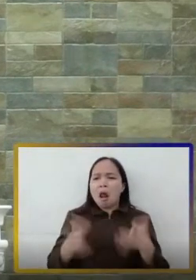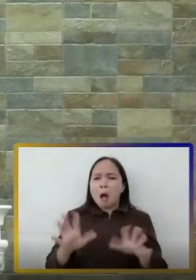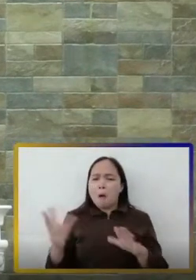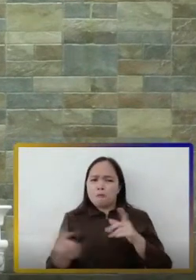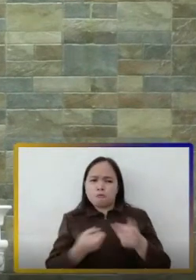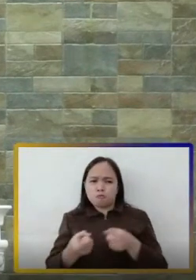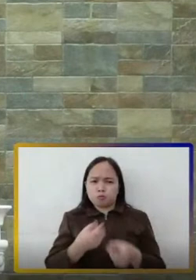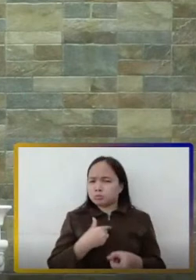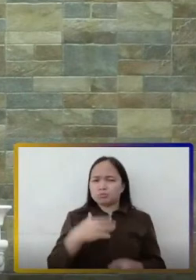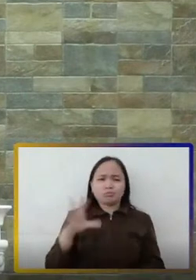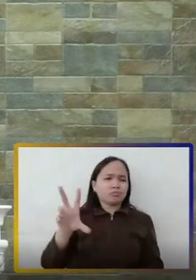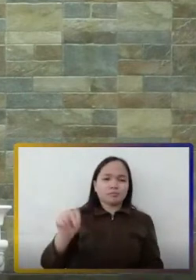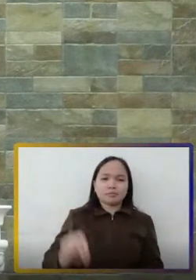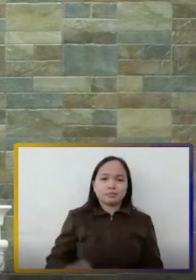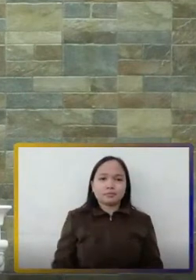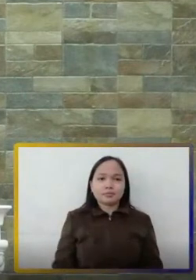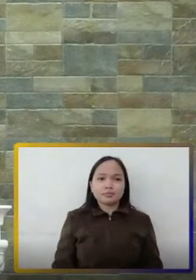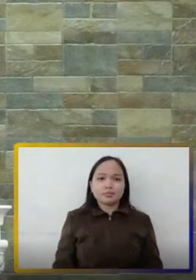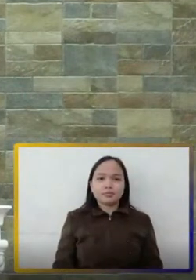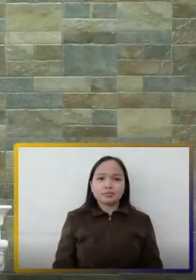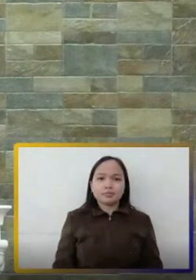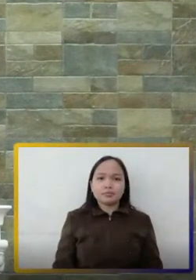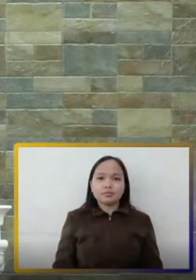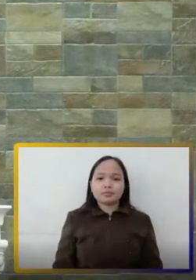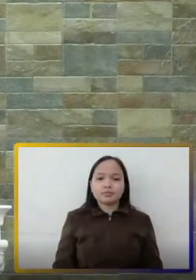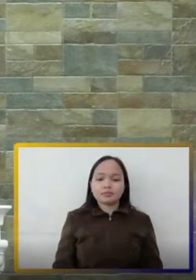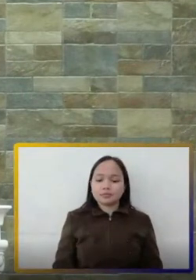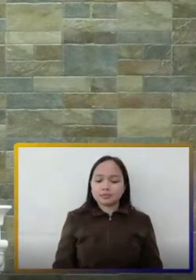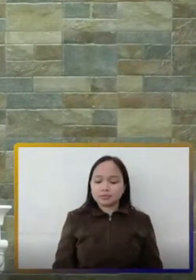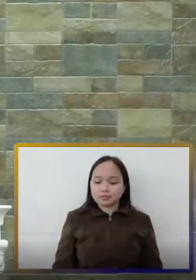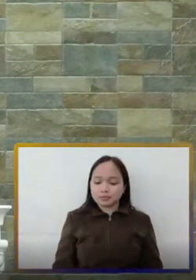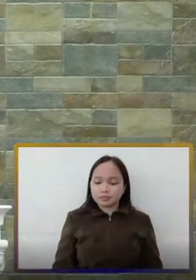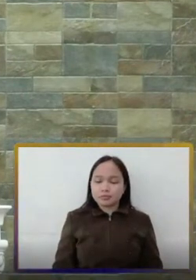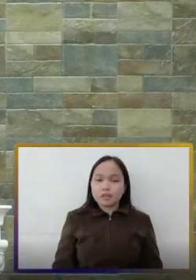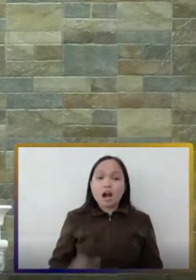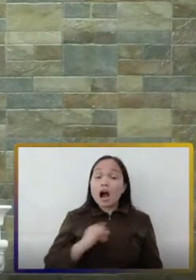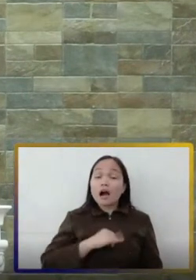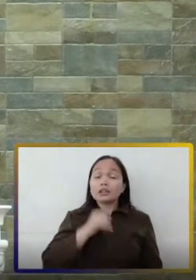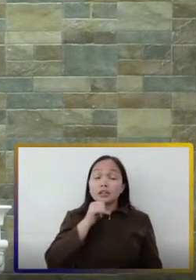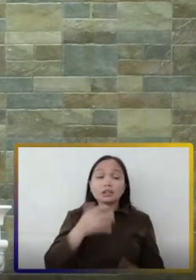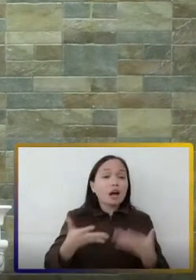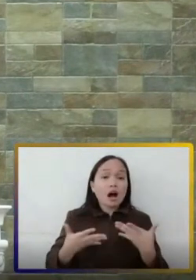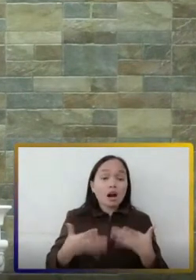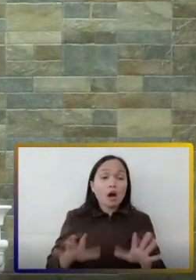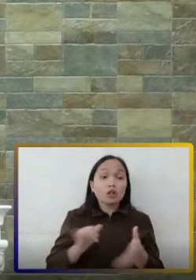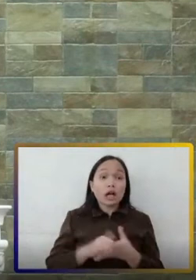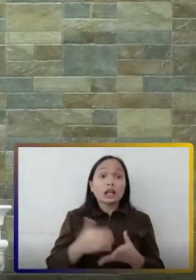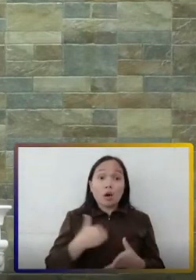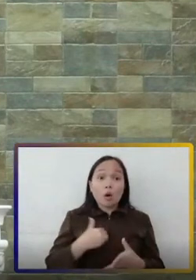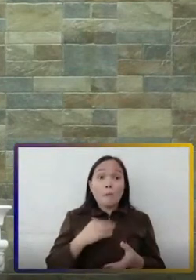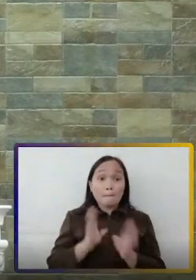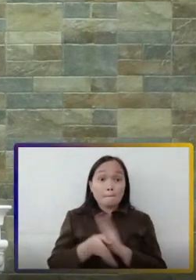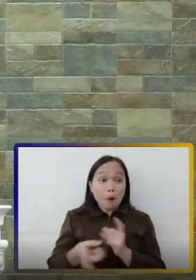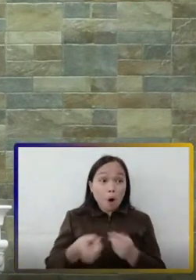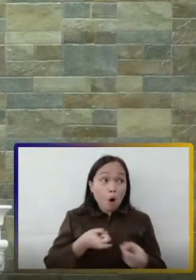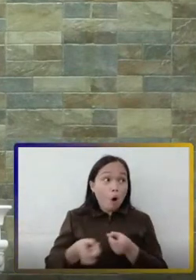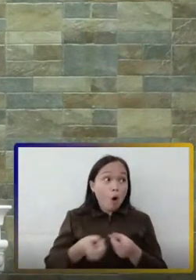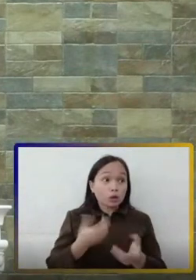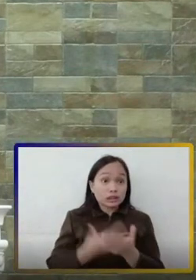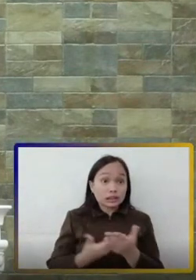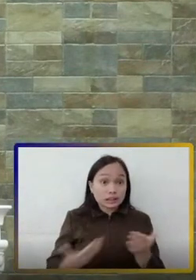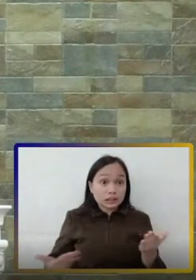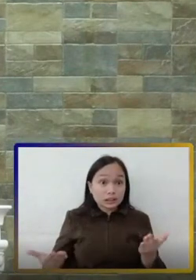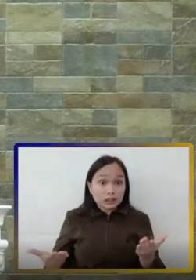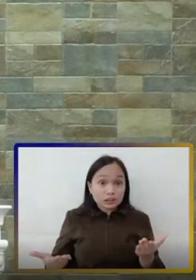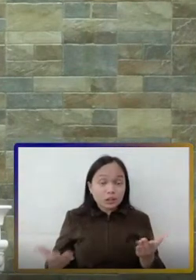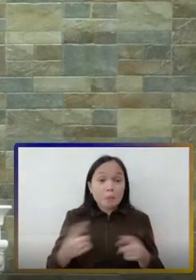magpapakontrol dyan. See that? Hindi ko pahintulutan na ako ay makontrol ng mga bagay nandito. Pero